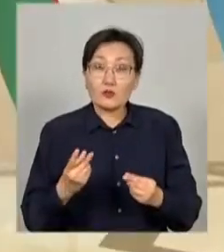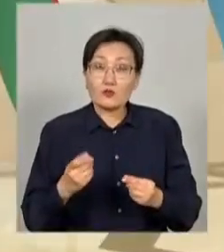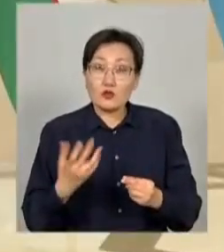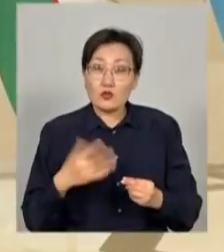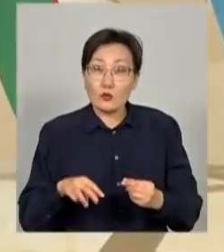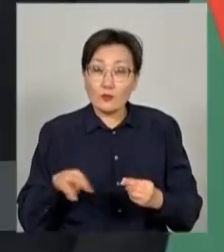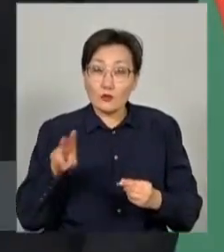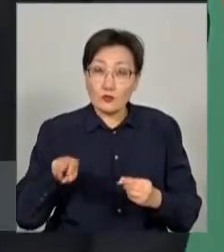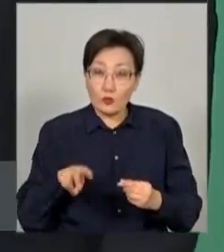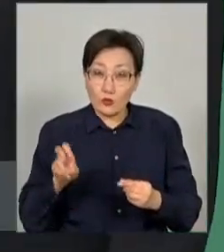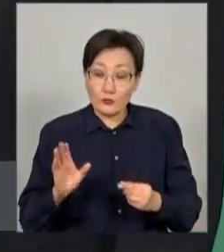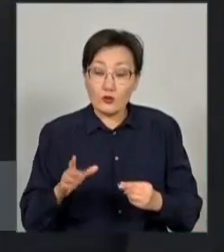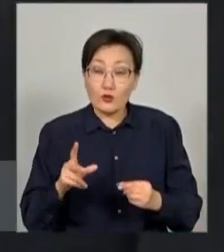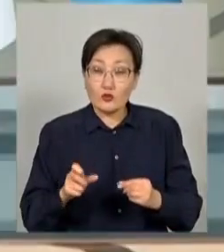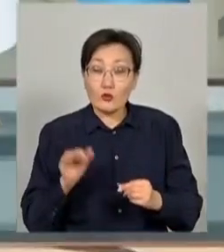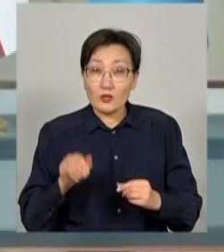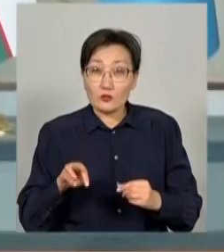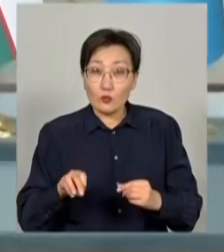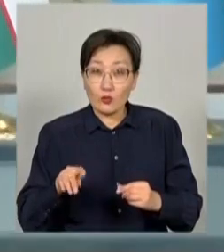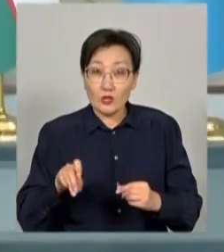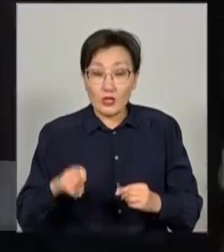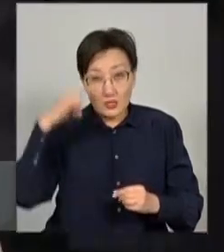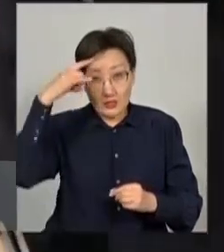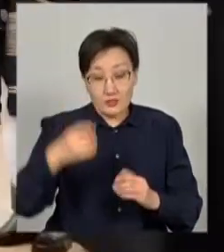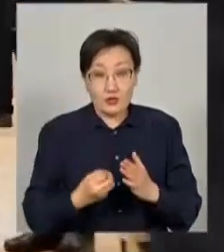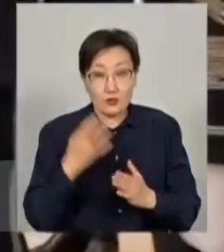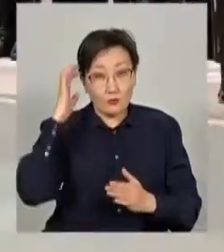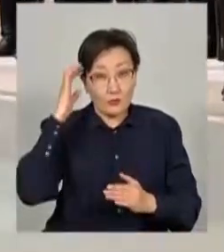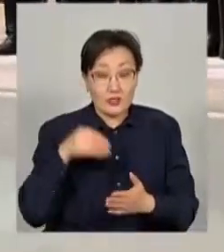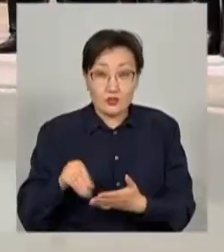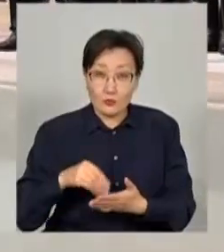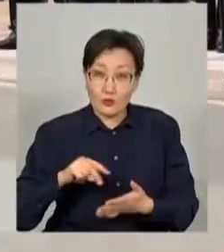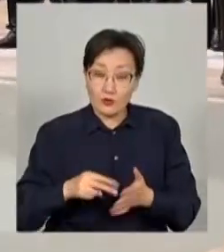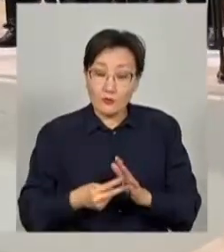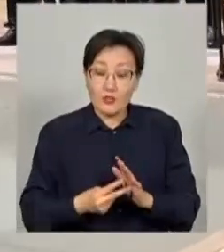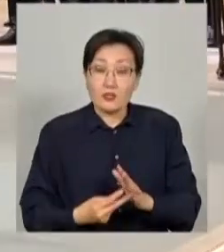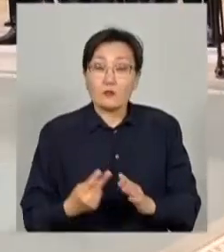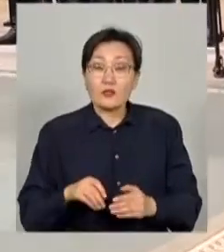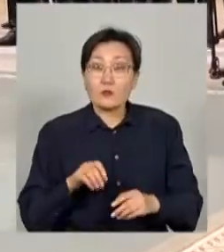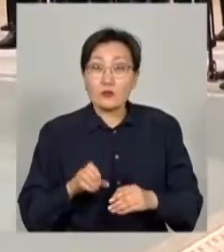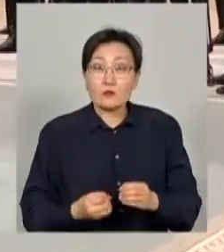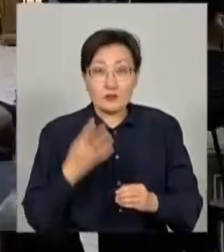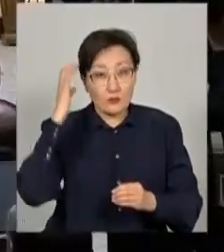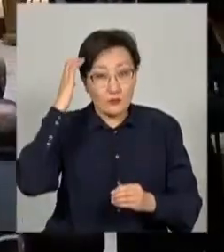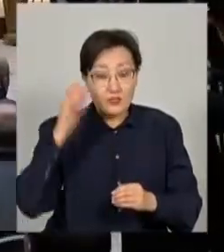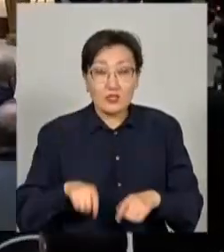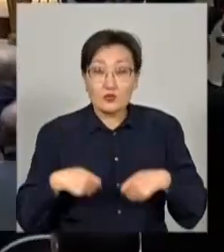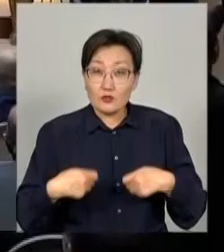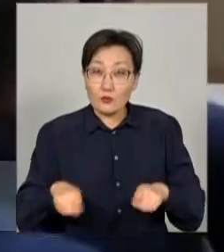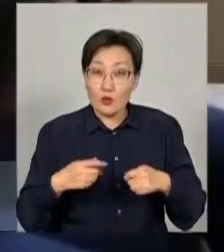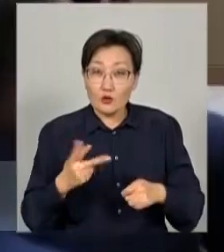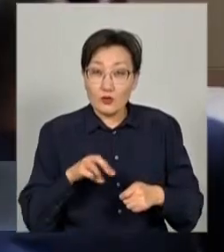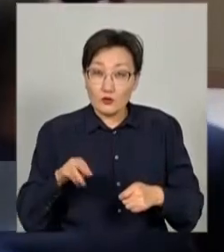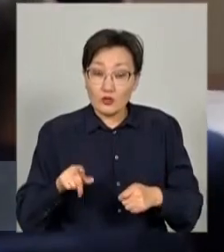миллион долларды құрайтын 300 мың тонна қазақстандық мұнайды алмақ. Алдағы уақытта екі жақ мұнай жеткізу көлемін 3 миллион тоннаға дейін